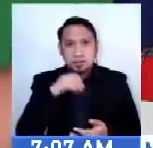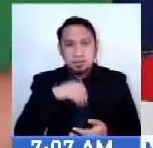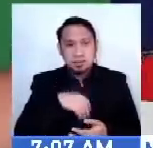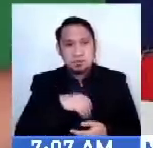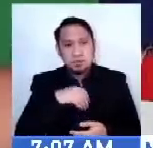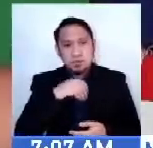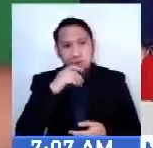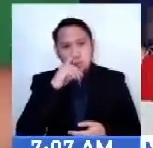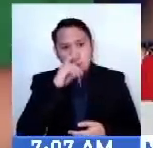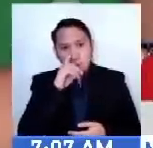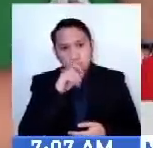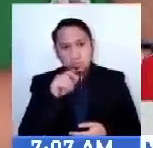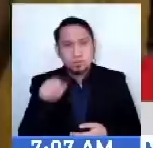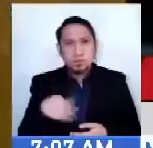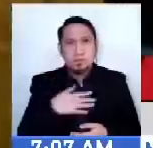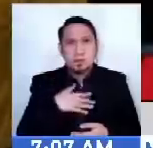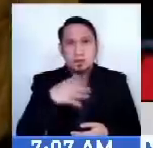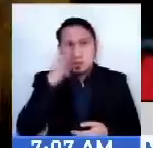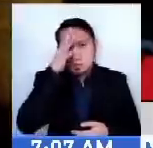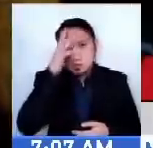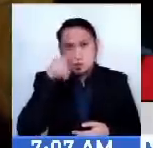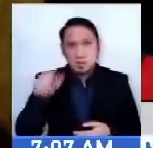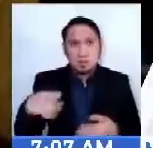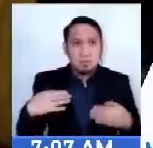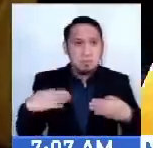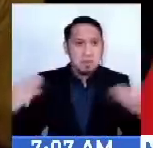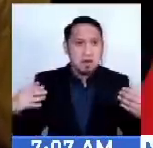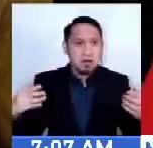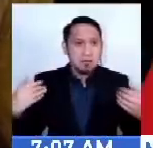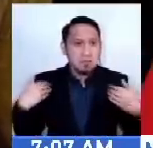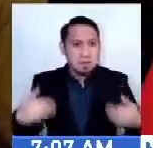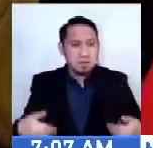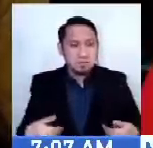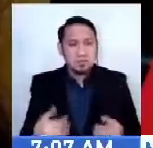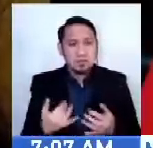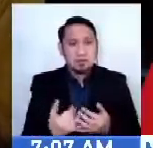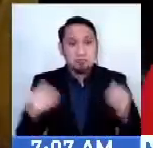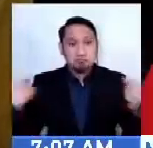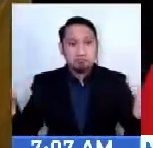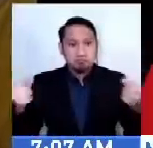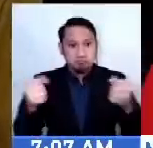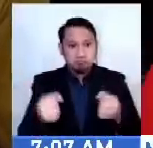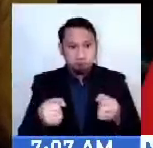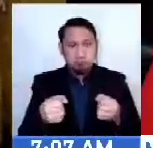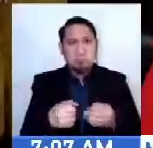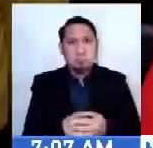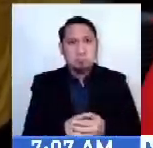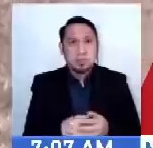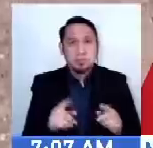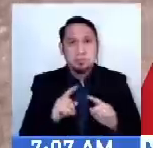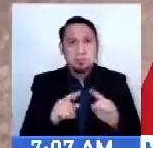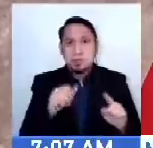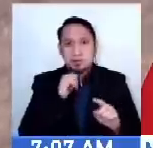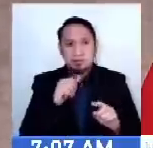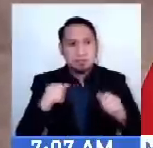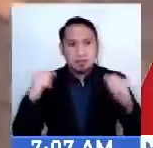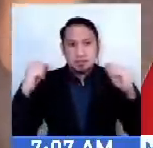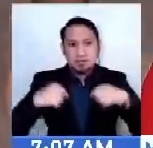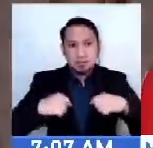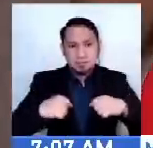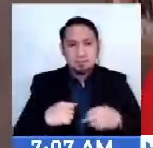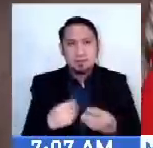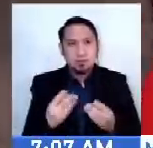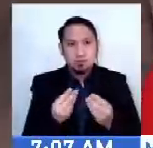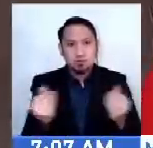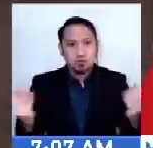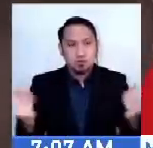nyo na pinagpasensyahan. Laki-laki ng katawan mo yun. Nagkaharap ang dalawang panig sa Traffic Bureau ng Las Piñas, pero hindi nagkaareglo. Sa ngayon,